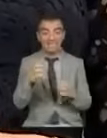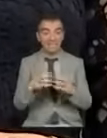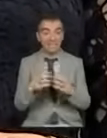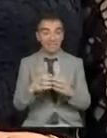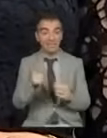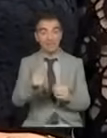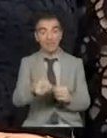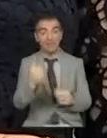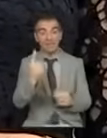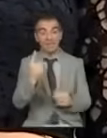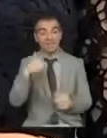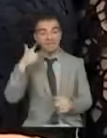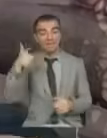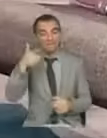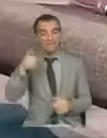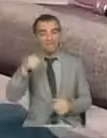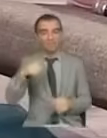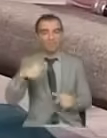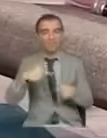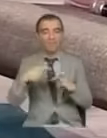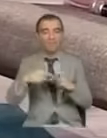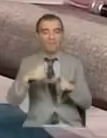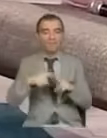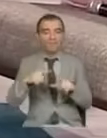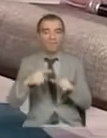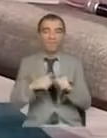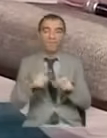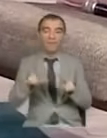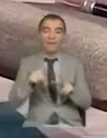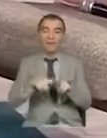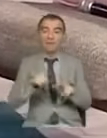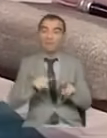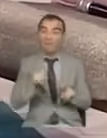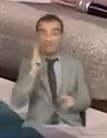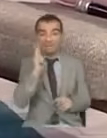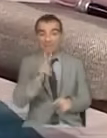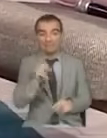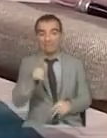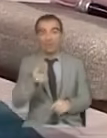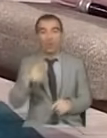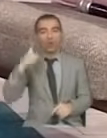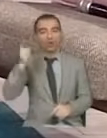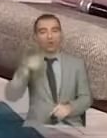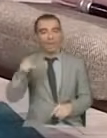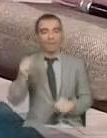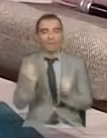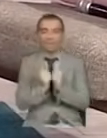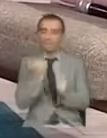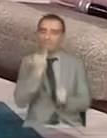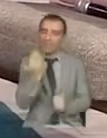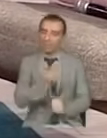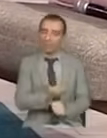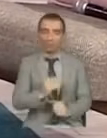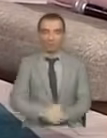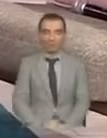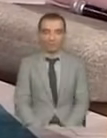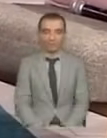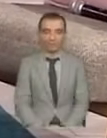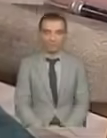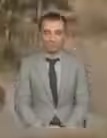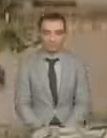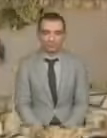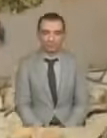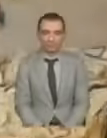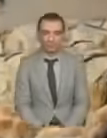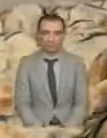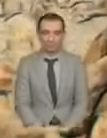filminin fragmanını bir izleyelim. Ondan sonra yönetmeni Nurullah İnan konuğumuz olacak. Bize anlatacak Tay 2'yi. Buyurun.